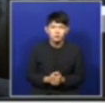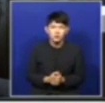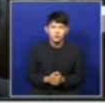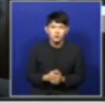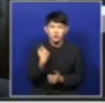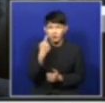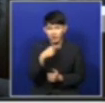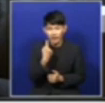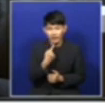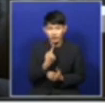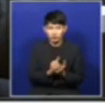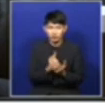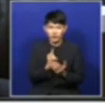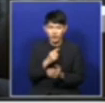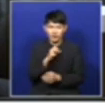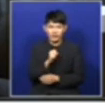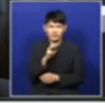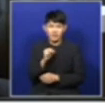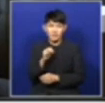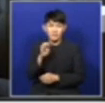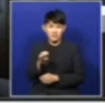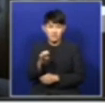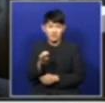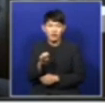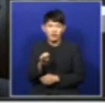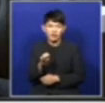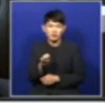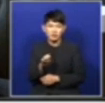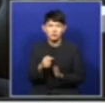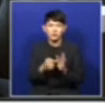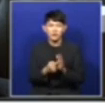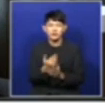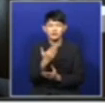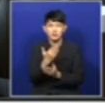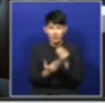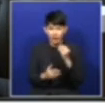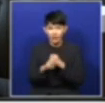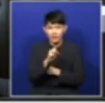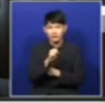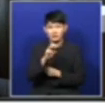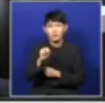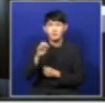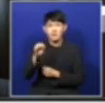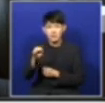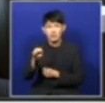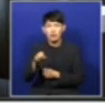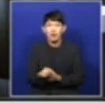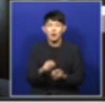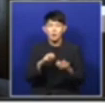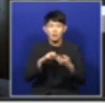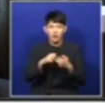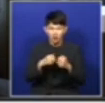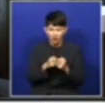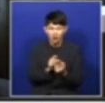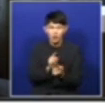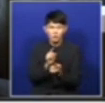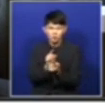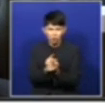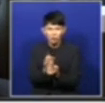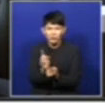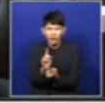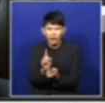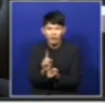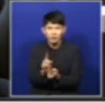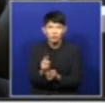ของ SMEที่เรียกว่าในนามของสภา SME ได้พบกับผู้บริหารต่อของพรรคเพื่อไท